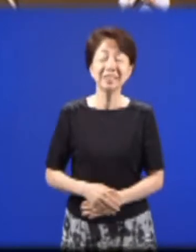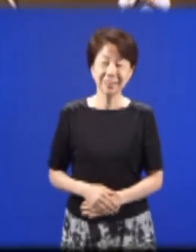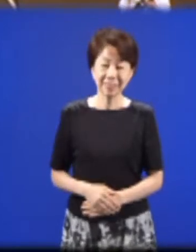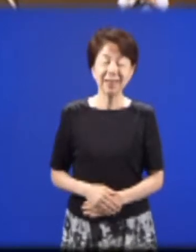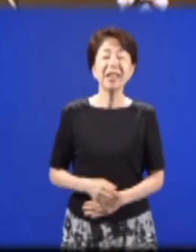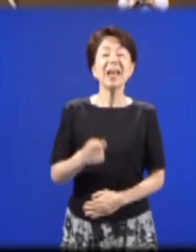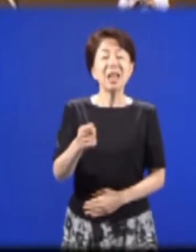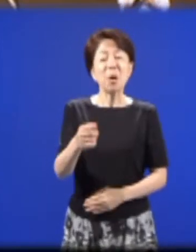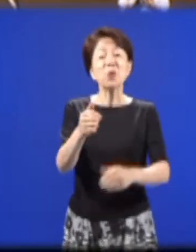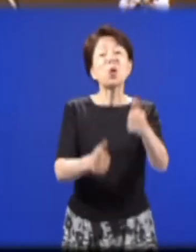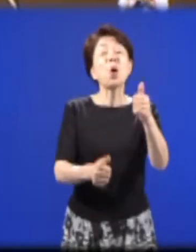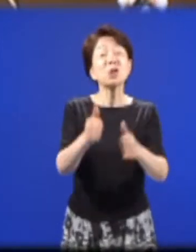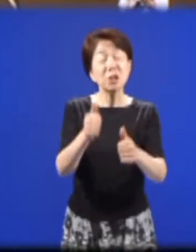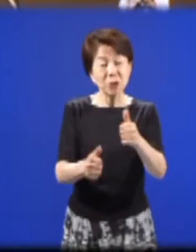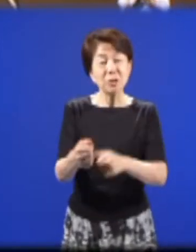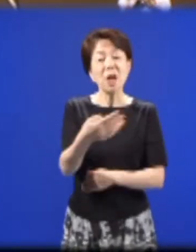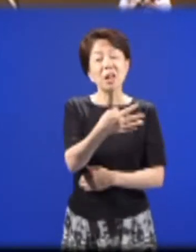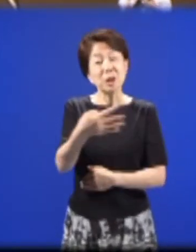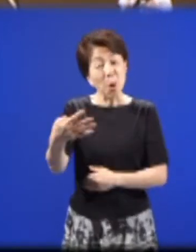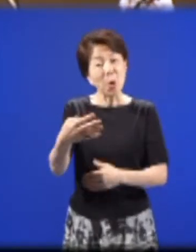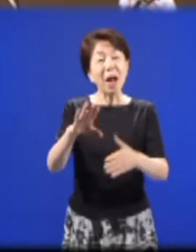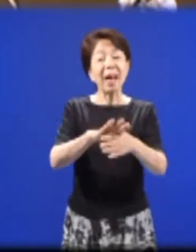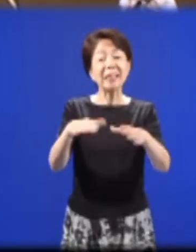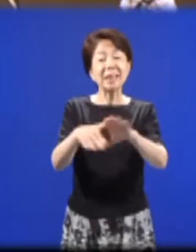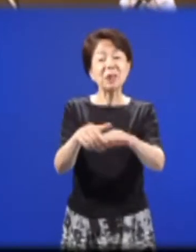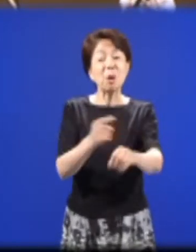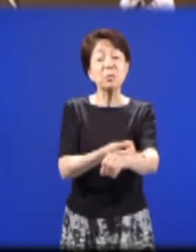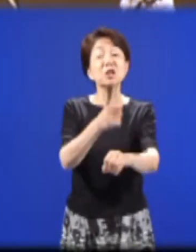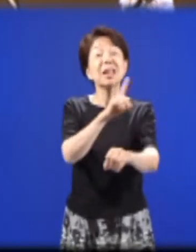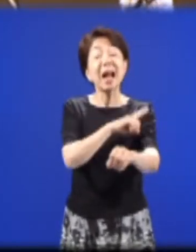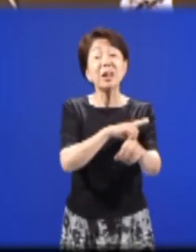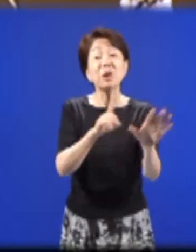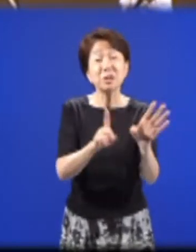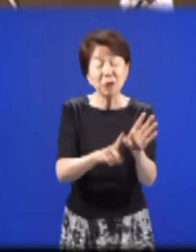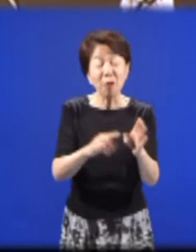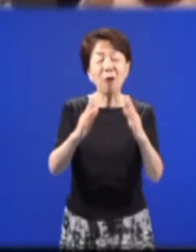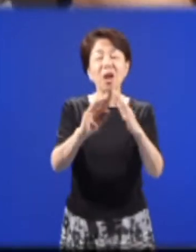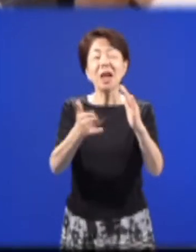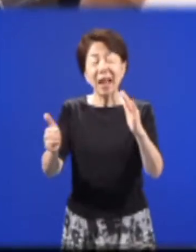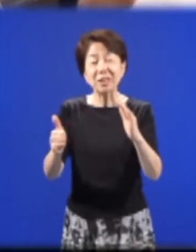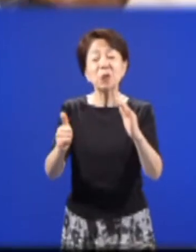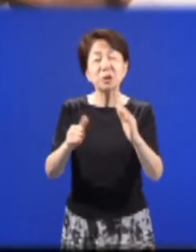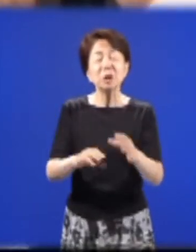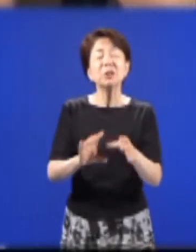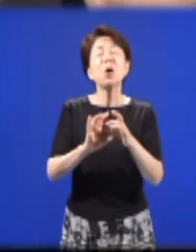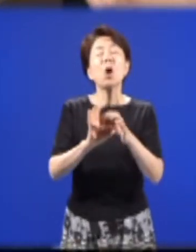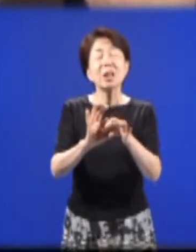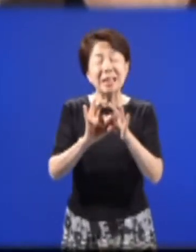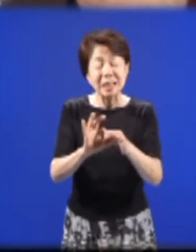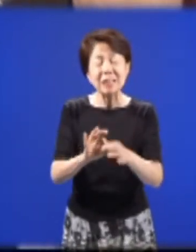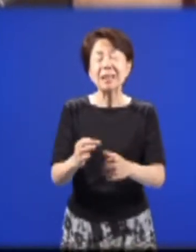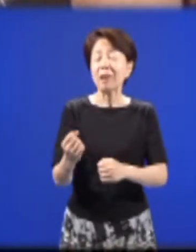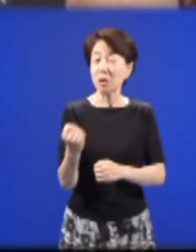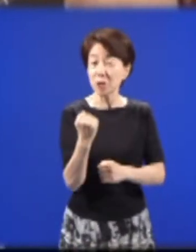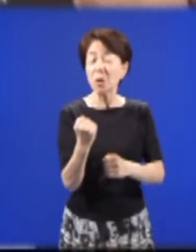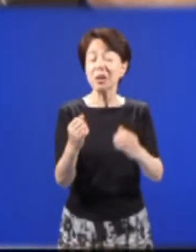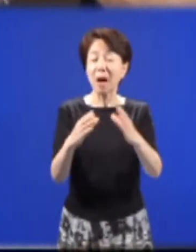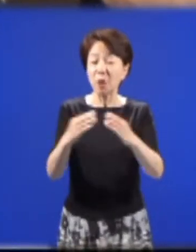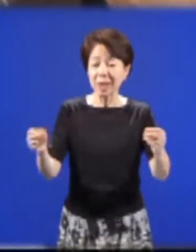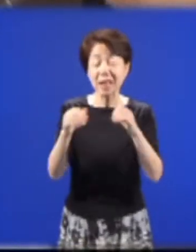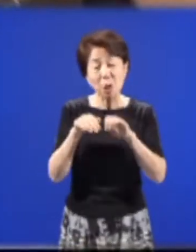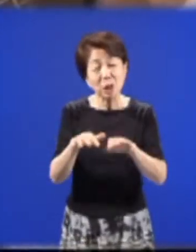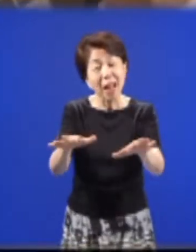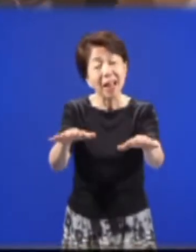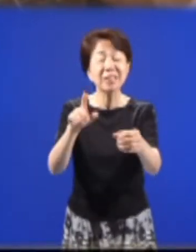このコンクールは四日市の文化力と家族の絆の素晴らしさを全国に発信することを目